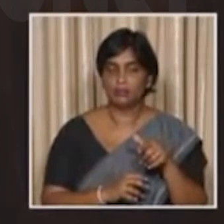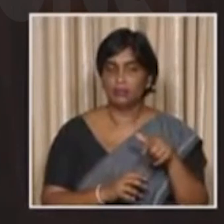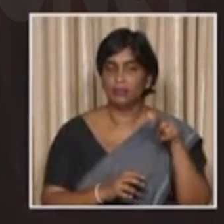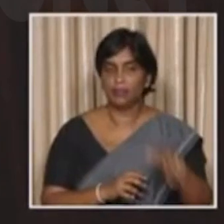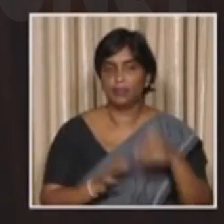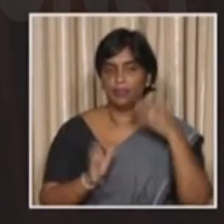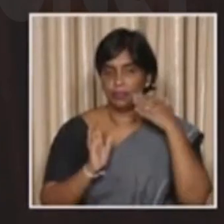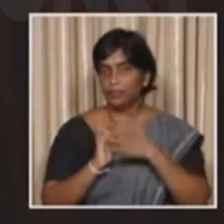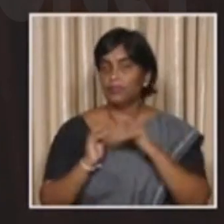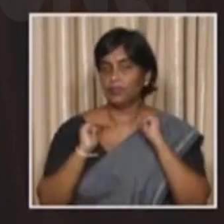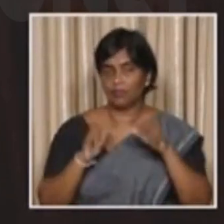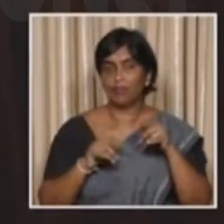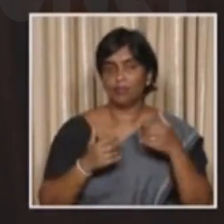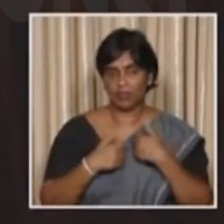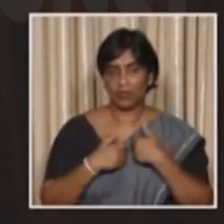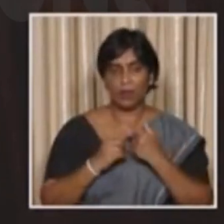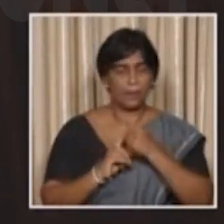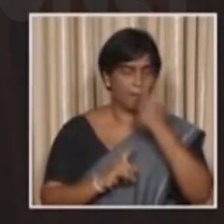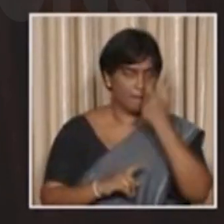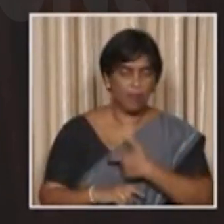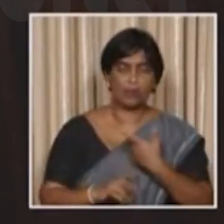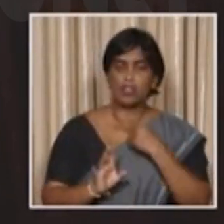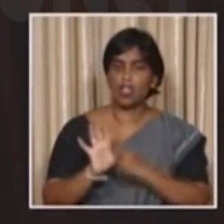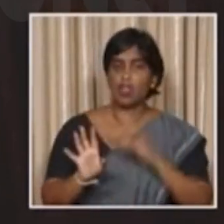මේ කාරණා ප්‍රමාණවත් නේද? මාගේ පුද්ගලික සහ